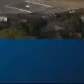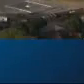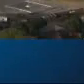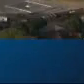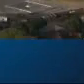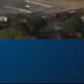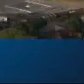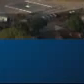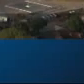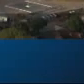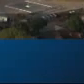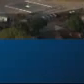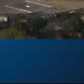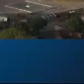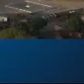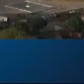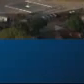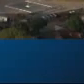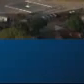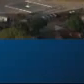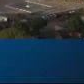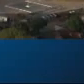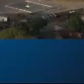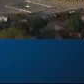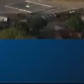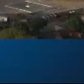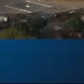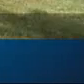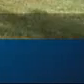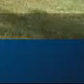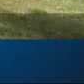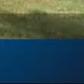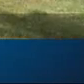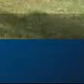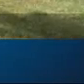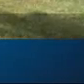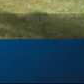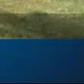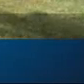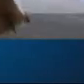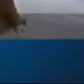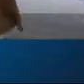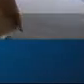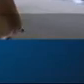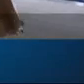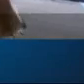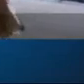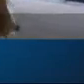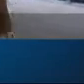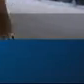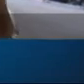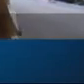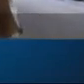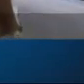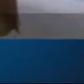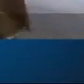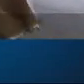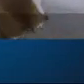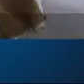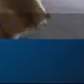La femme combattante au cœur du Massa, le marché des arts et du spectacle africain